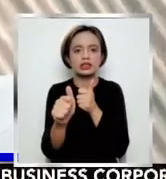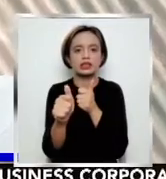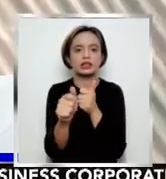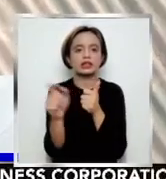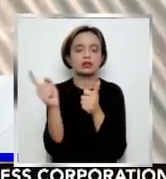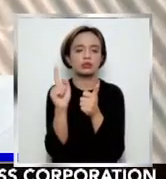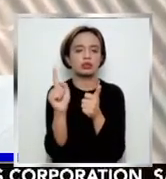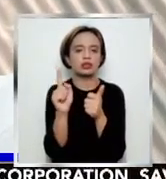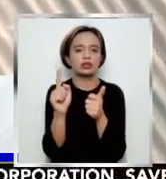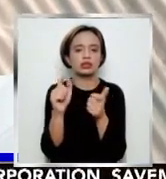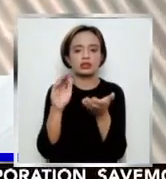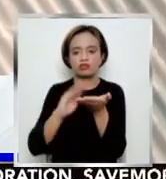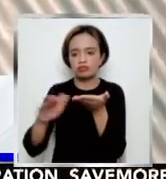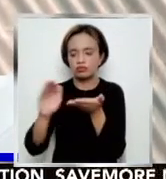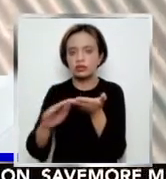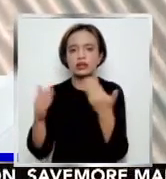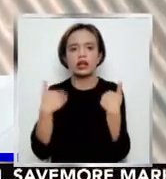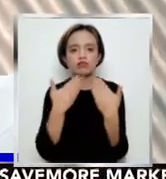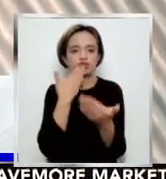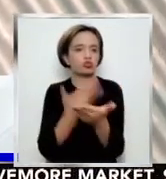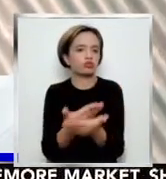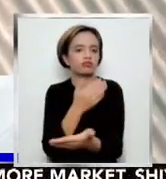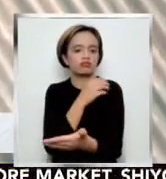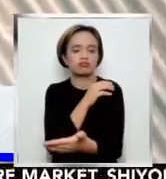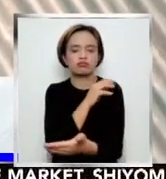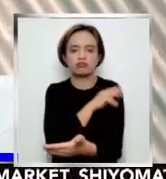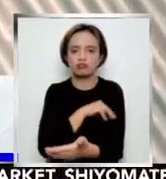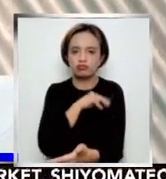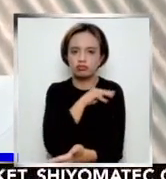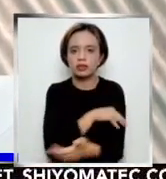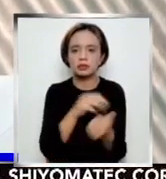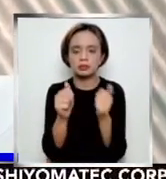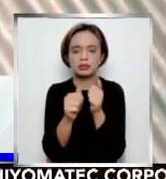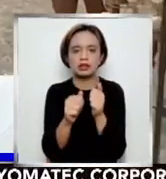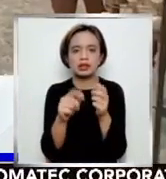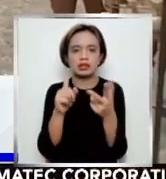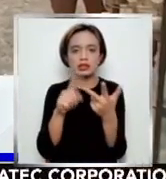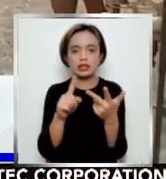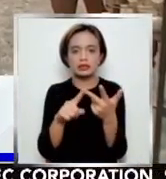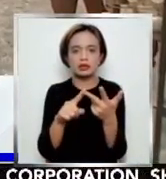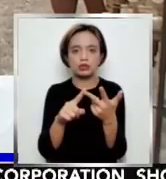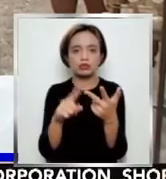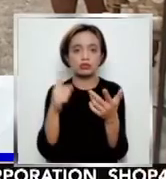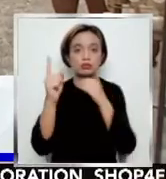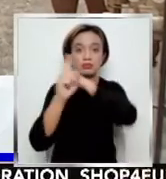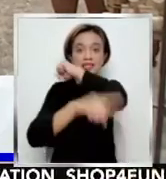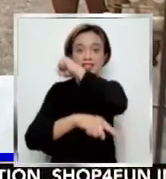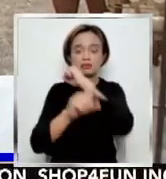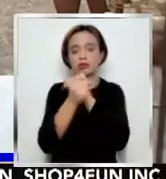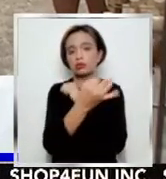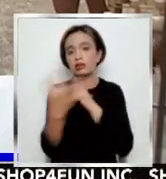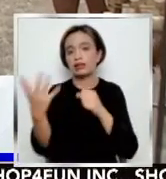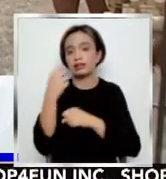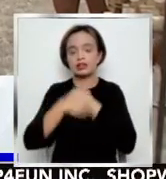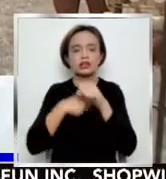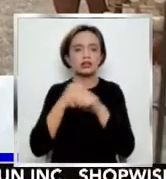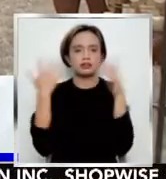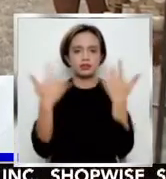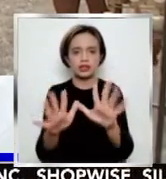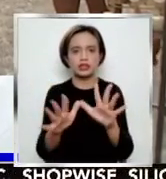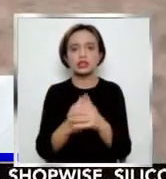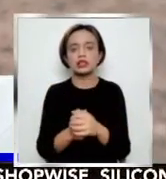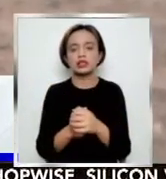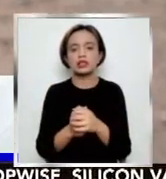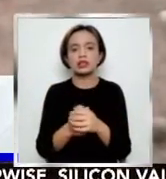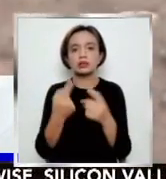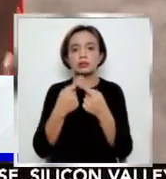Parole. May good moral conduct na napagsilbihan na ang minimum ng kanilang sintensya. Hindi raw kasama sa binabalak na palayain ang mga nahatulang